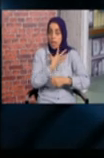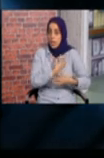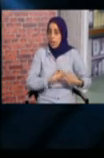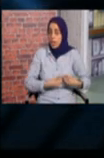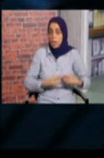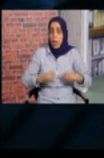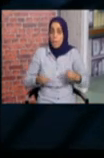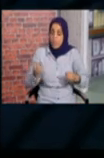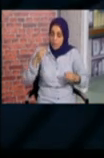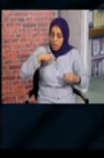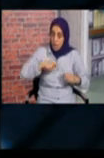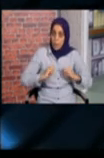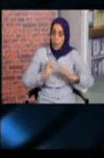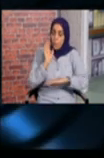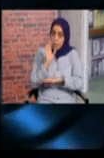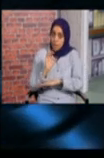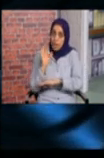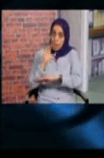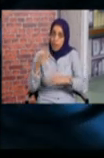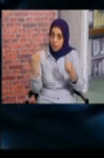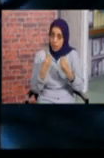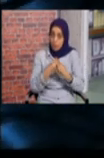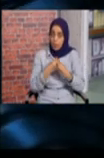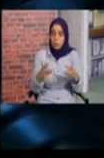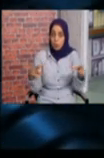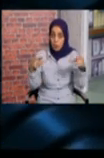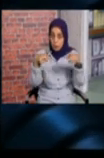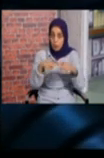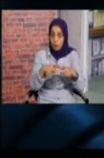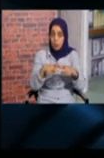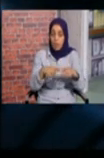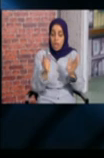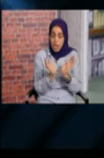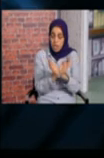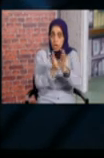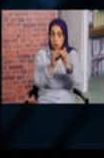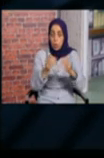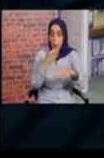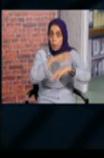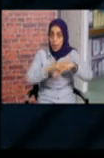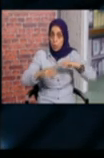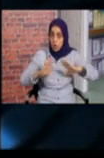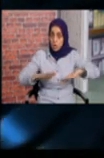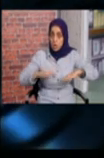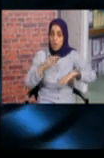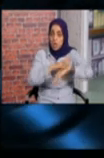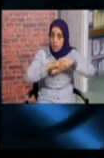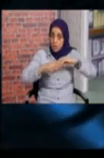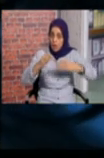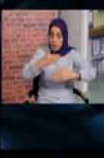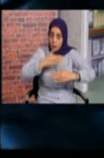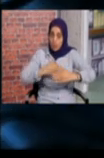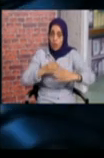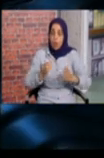بندعم المتعافين فيما يسمى الدمج المجتمعي. الصندوق بيعمله النهارده، احنا عشان نمنع الانتكاسه بدانا